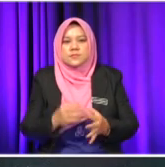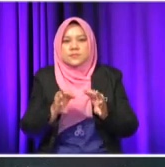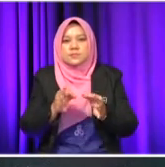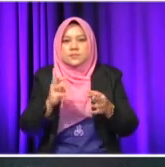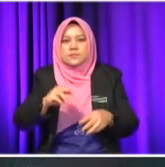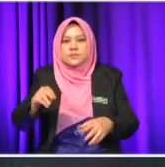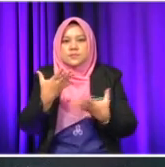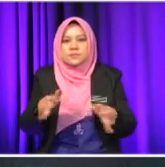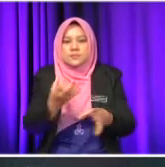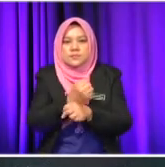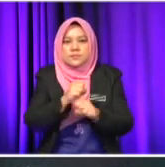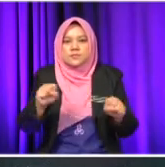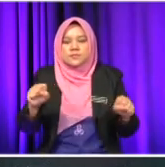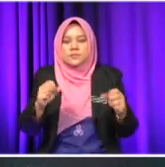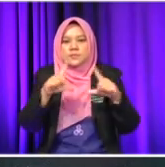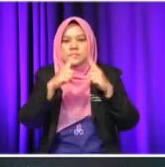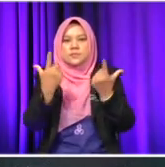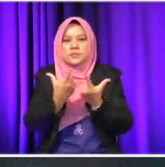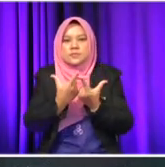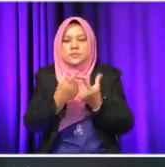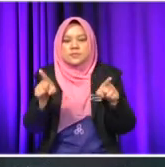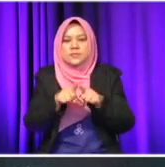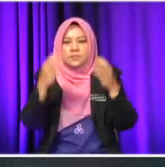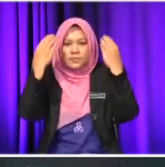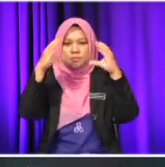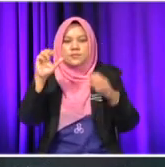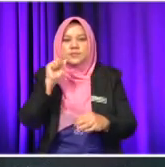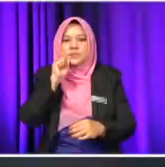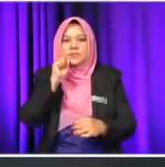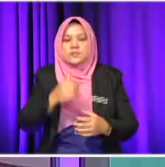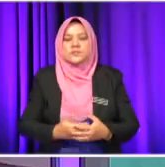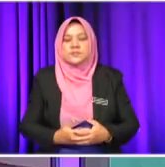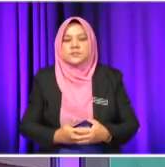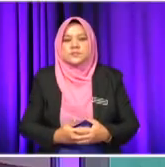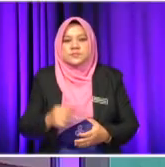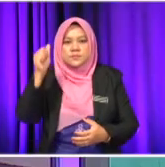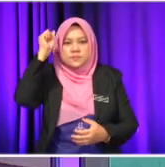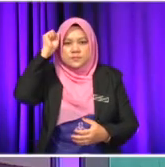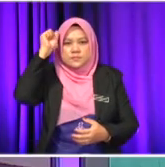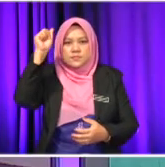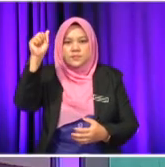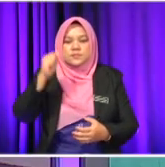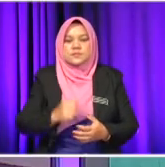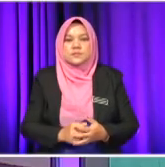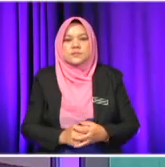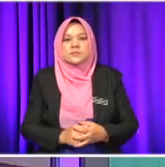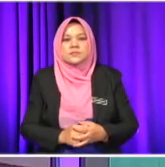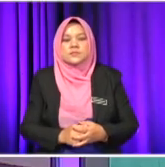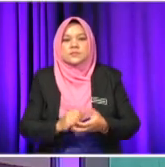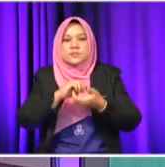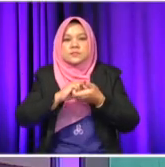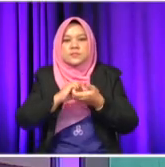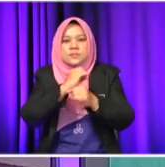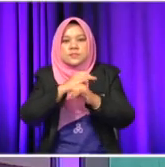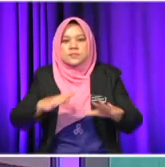Kita mulaikan kelas kita bersama dengan cego Aisyah silahkan Assalamualaikum Warahmatullahi Ta'ala Wabarakatuh dan selamat